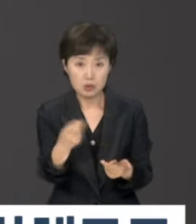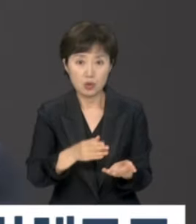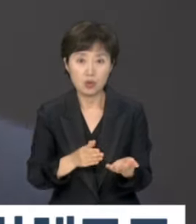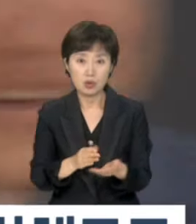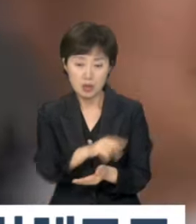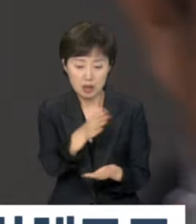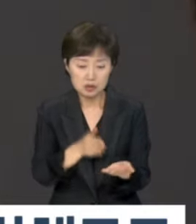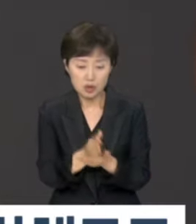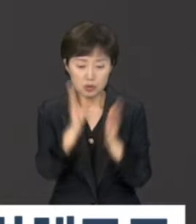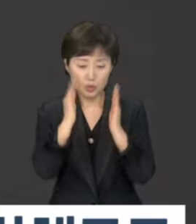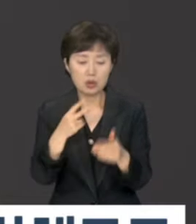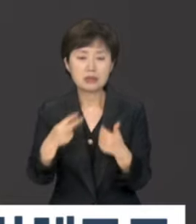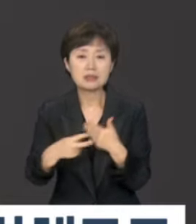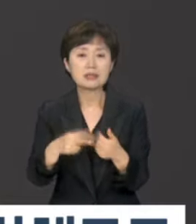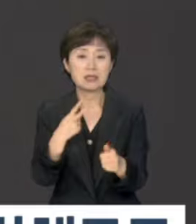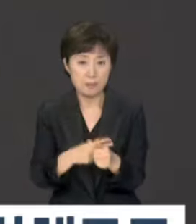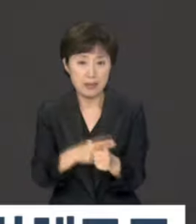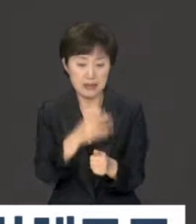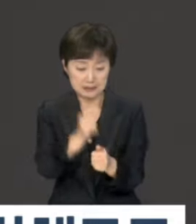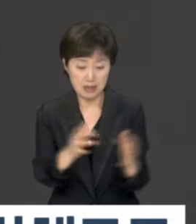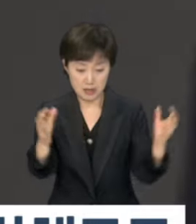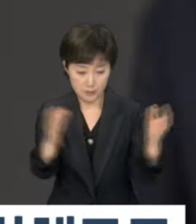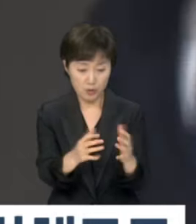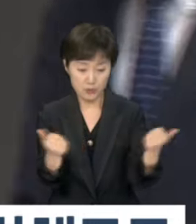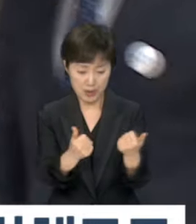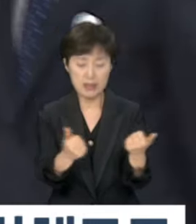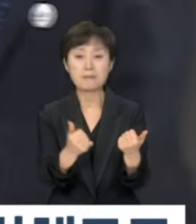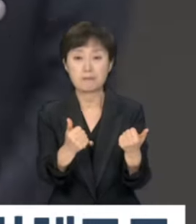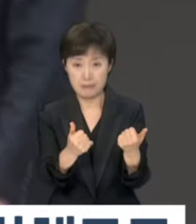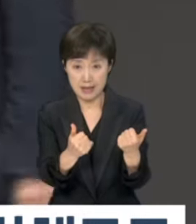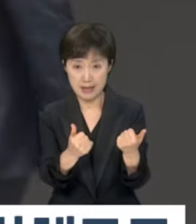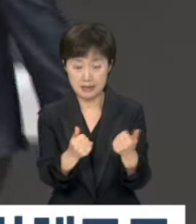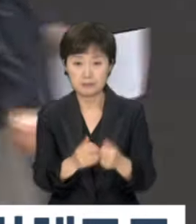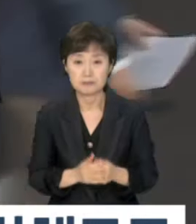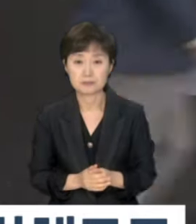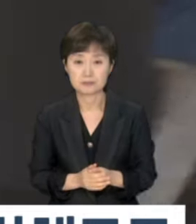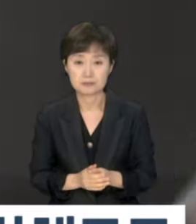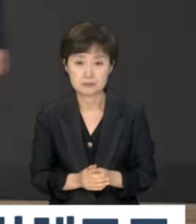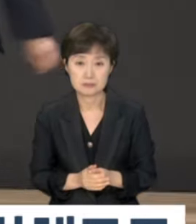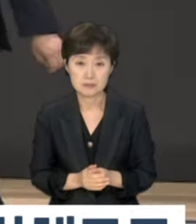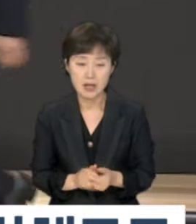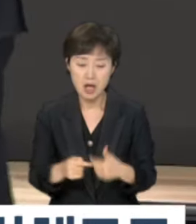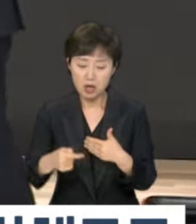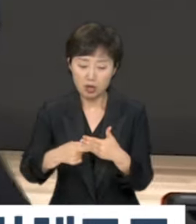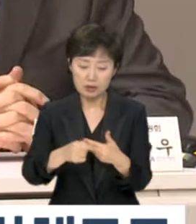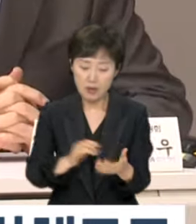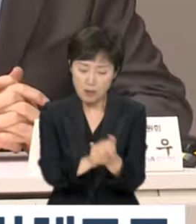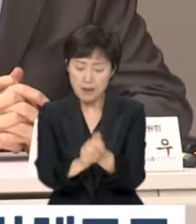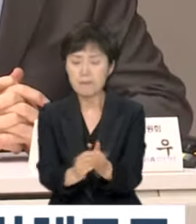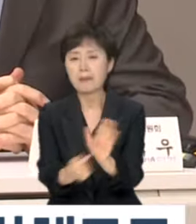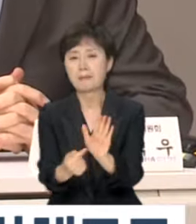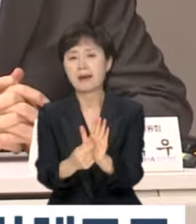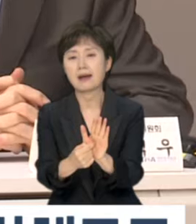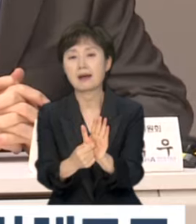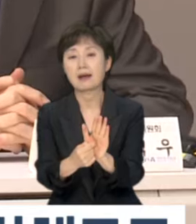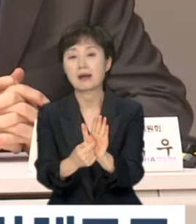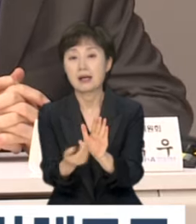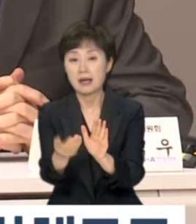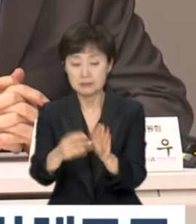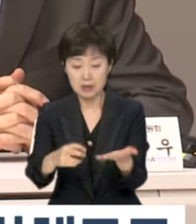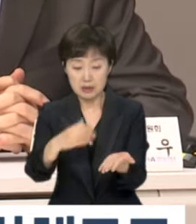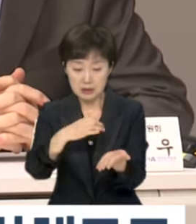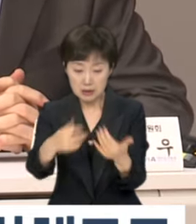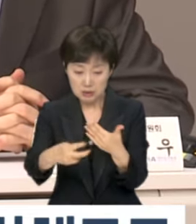그리고 박단 전공의 협의회 비대위원장까지 한자리에 모였습니다. 연신 화합과 단결을 강조한 의협은 의대 증원